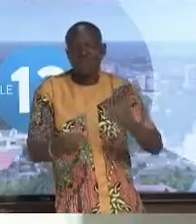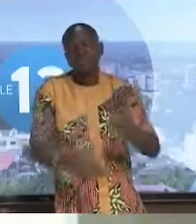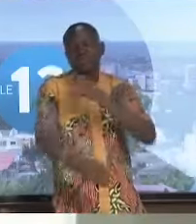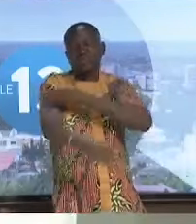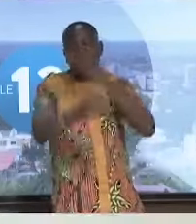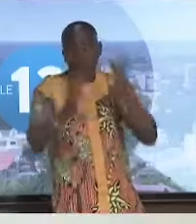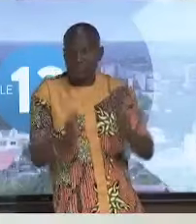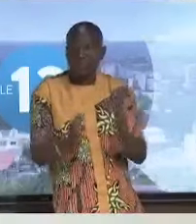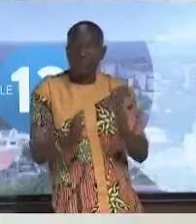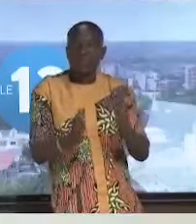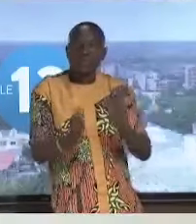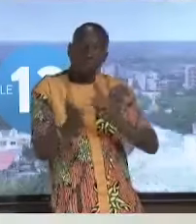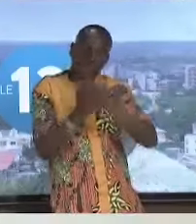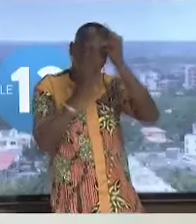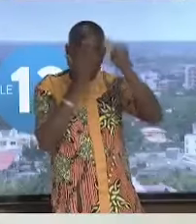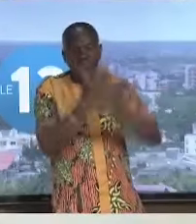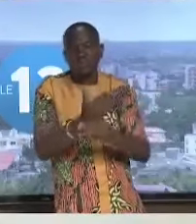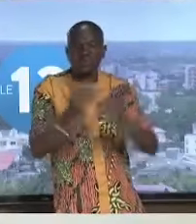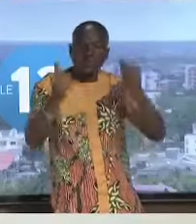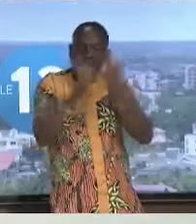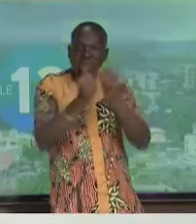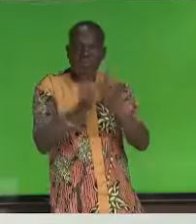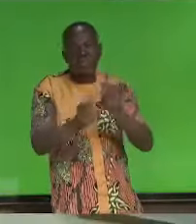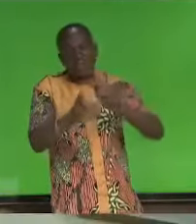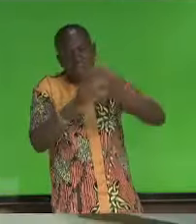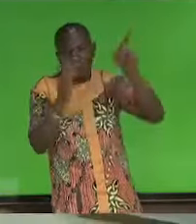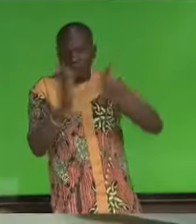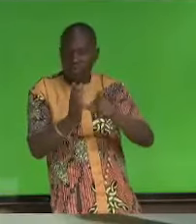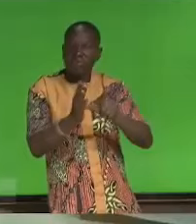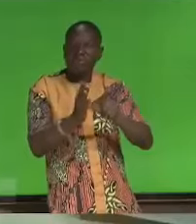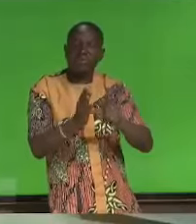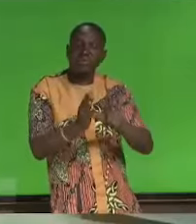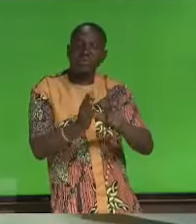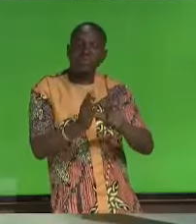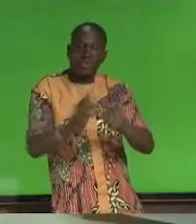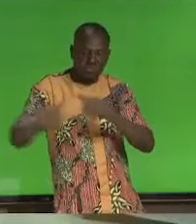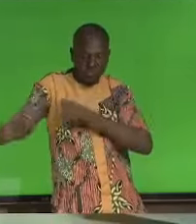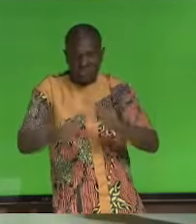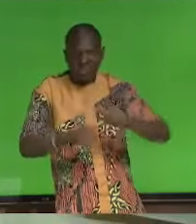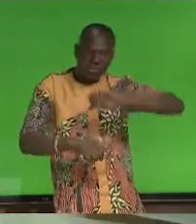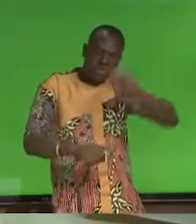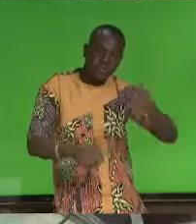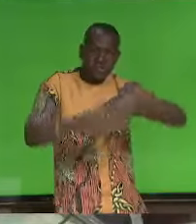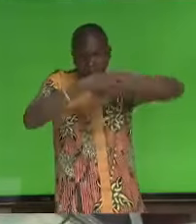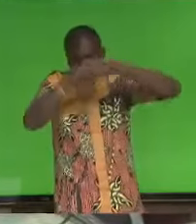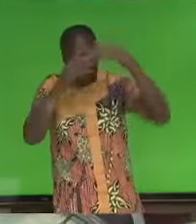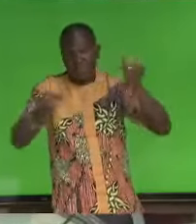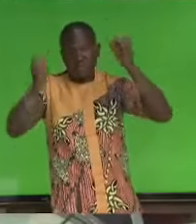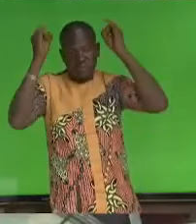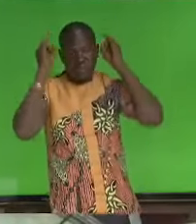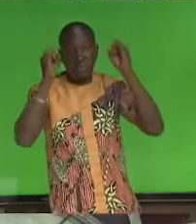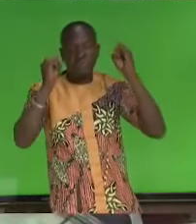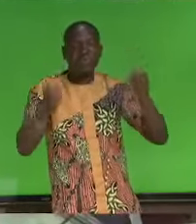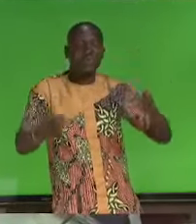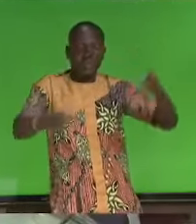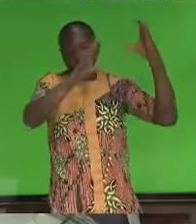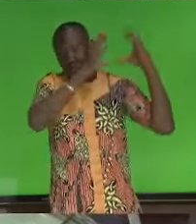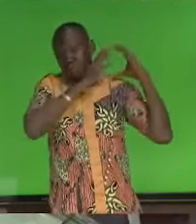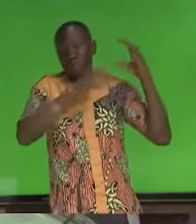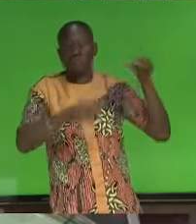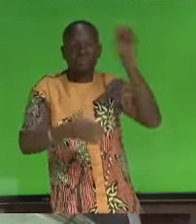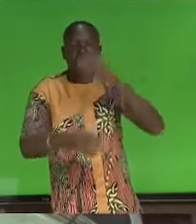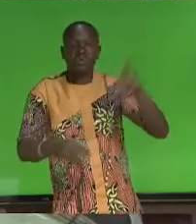des capacités de développement, avec des personnes ressources et autres acteurs issus des structures en charge des questions minières,